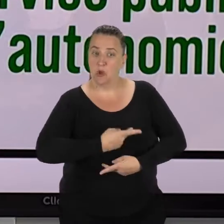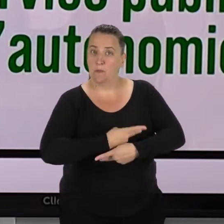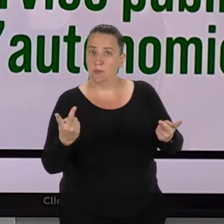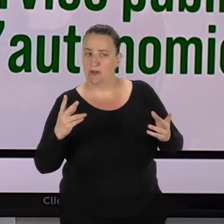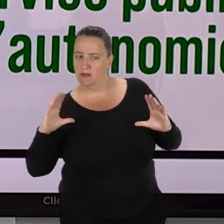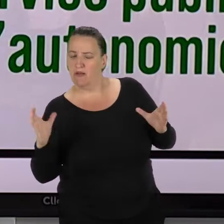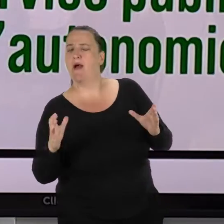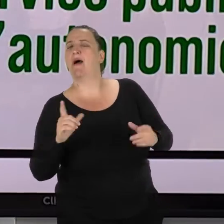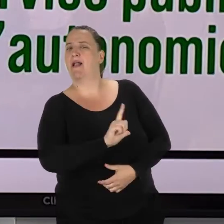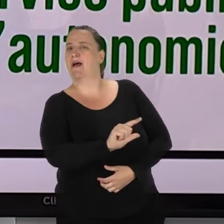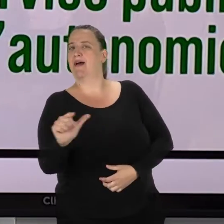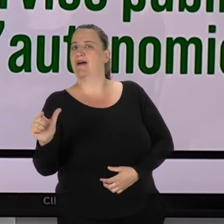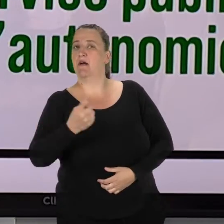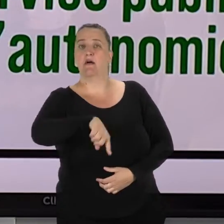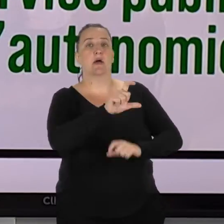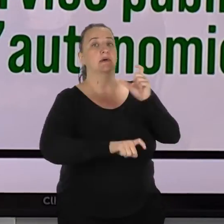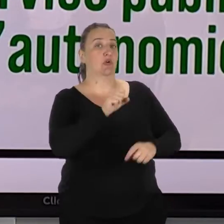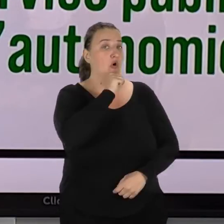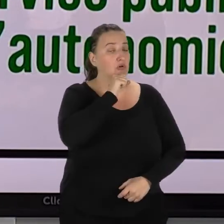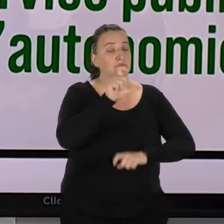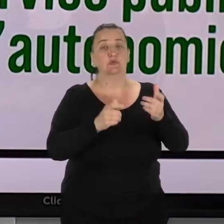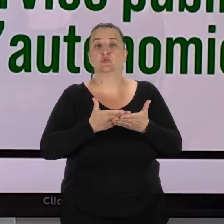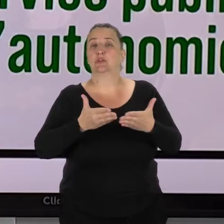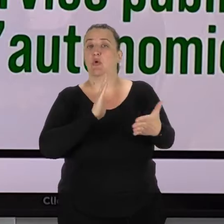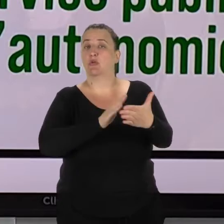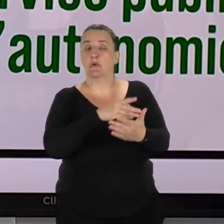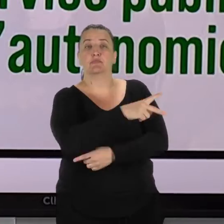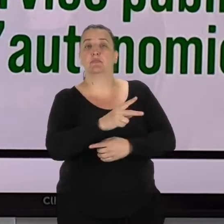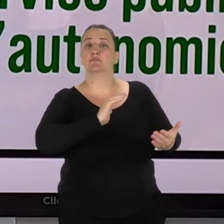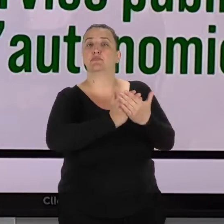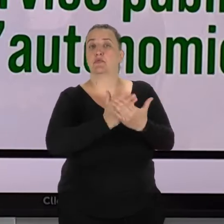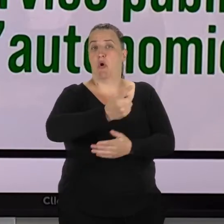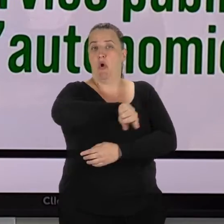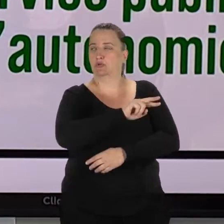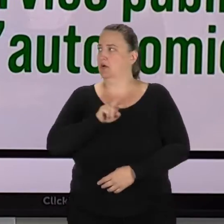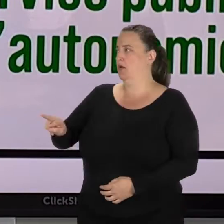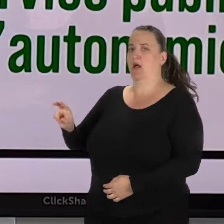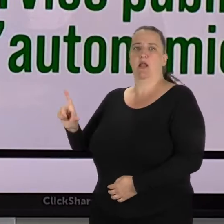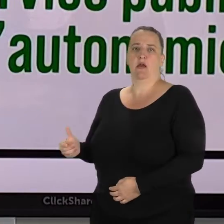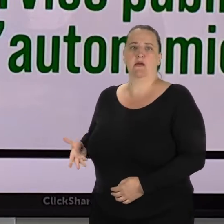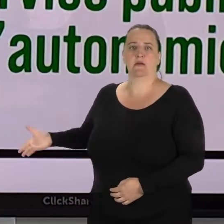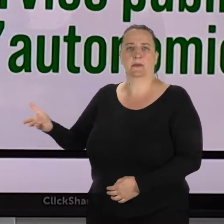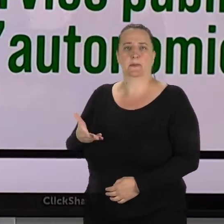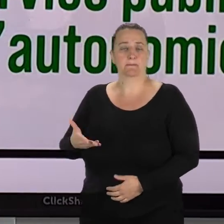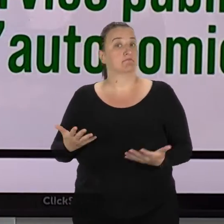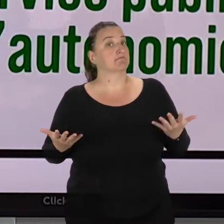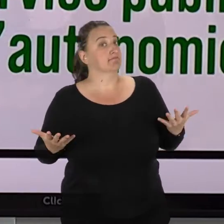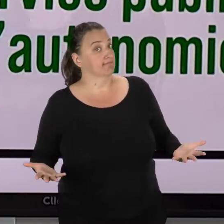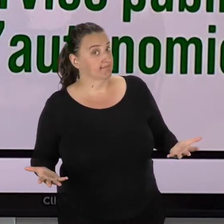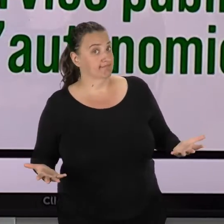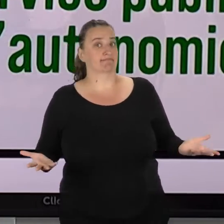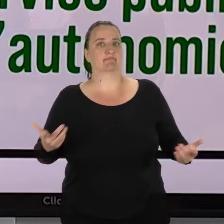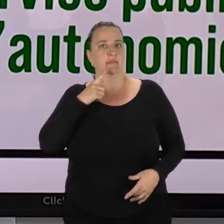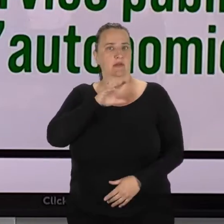chacun et susciter l'intérêt du public, les personnes âgées, les personnes vivant avec un handicap et leurs